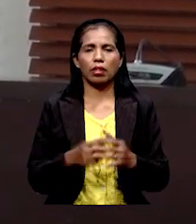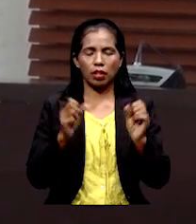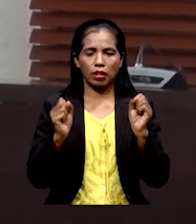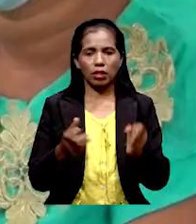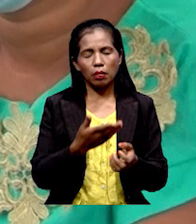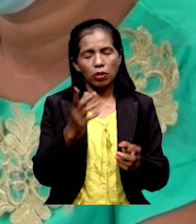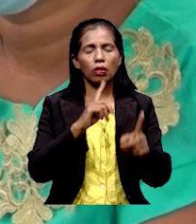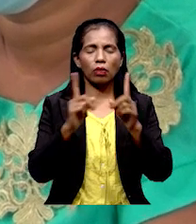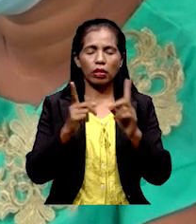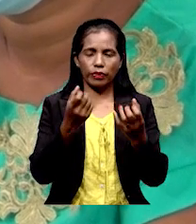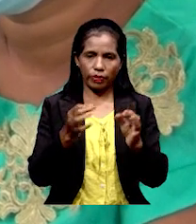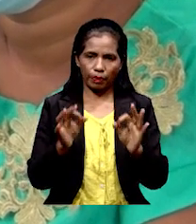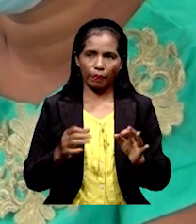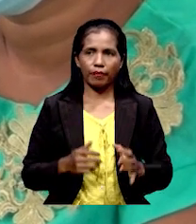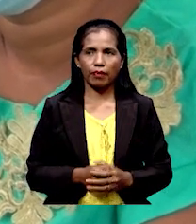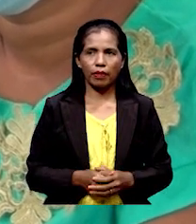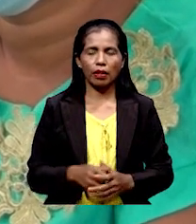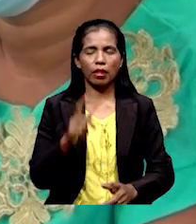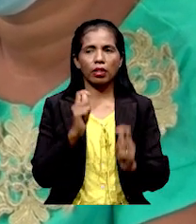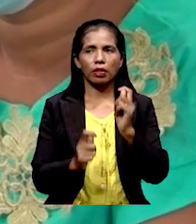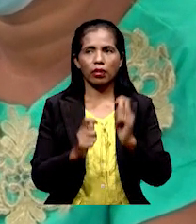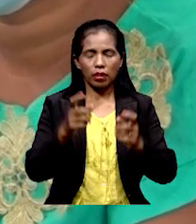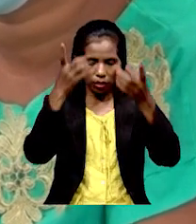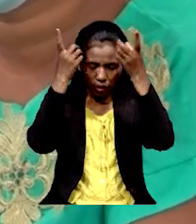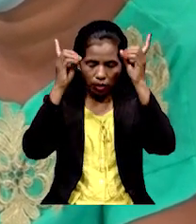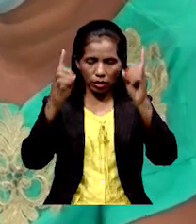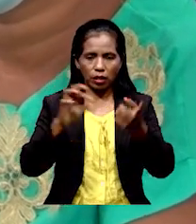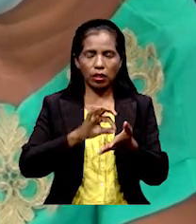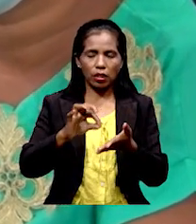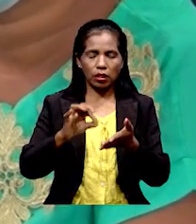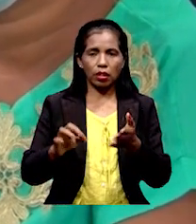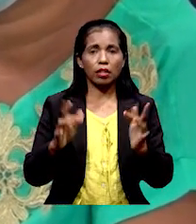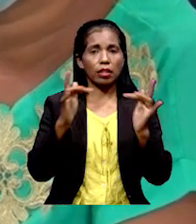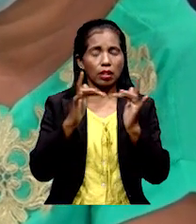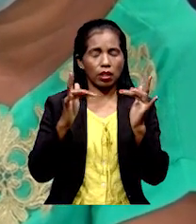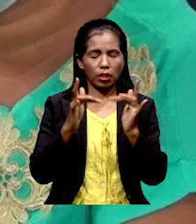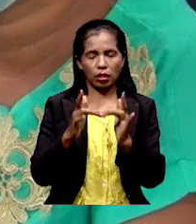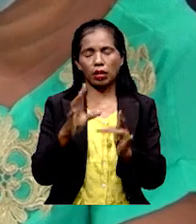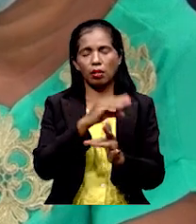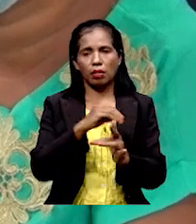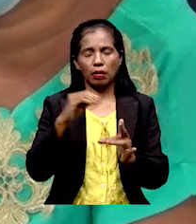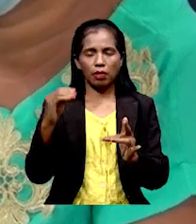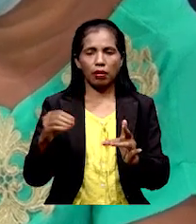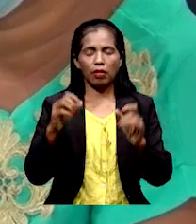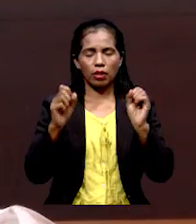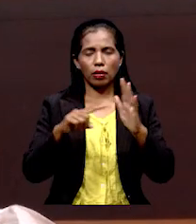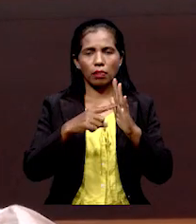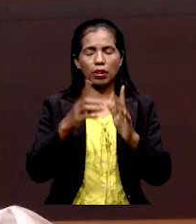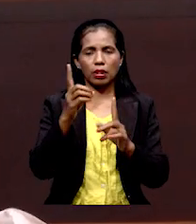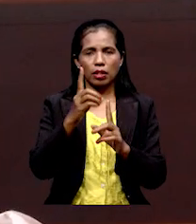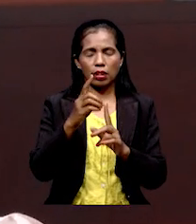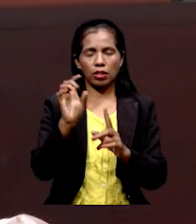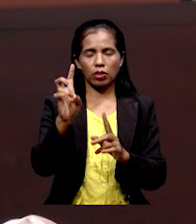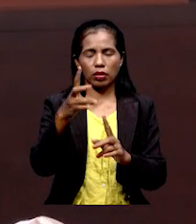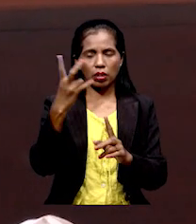sesuatu yang kau tribunal recurso decide registro online barrendimento bens no interesse ne sehahu ia lorong serusing